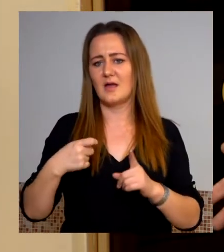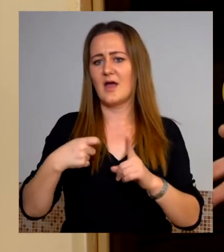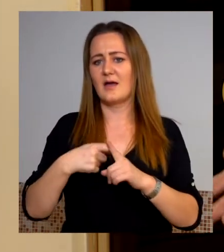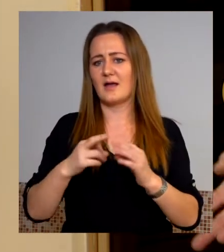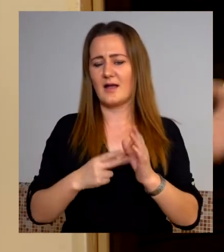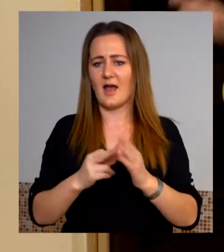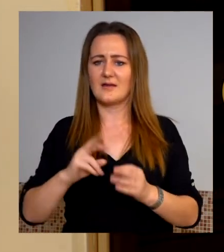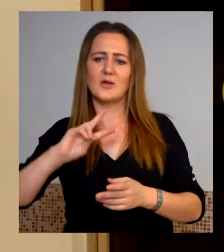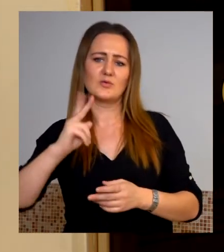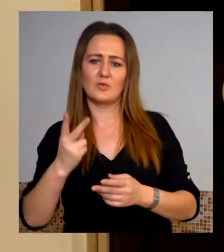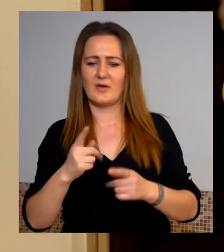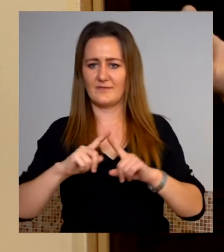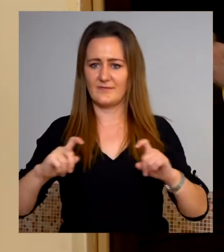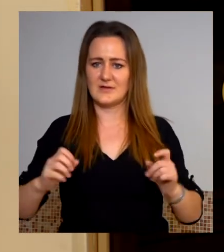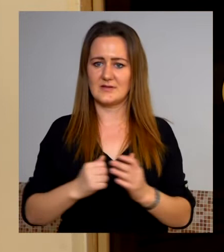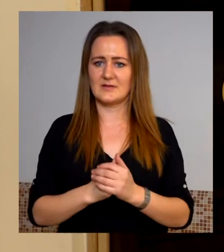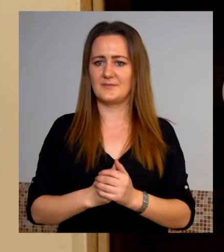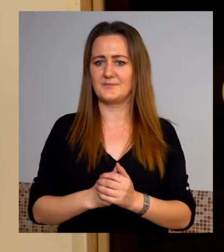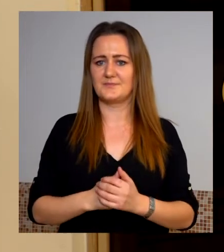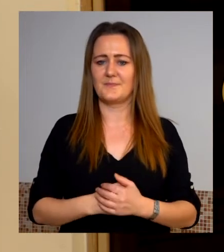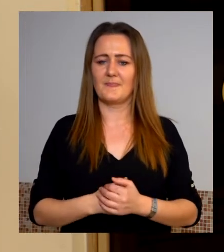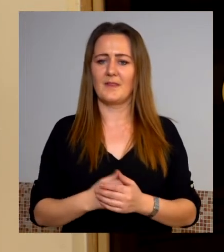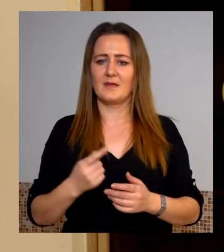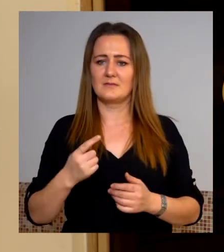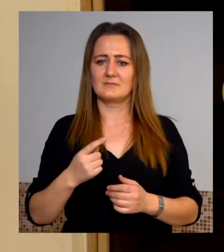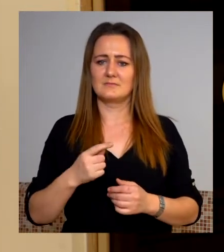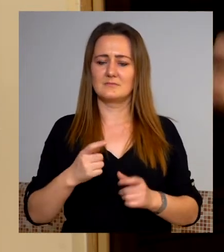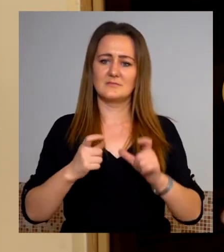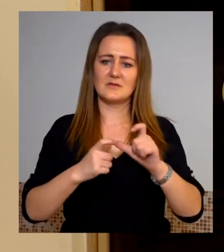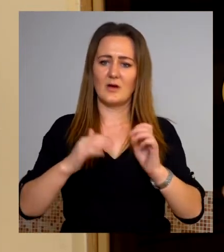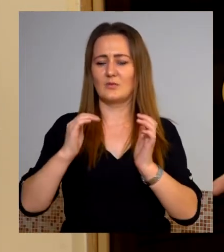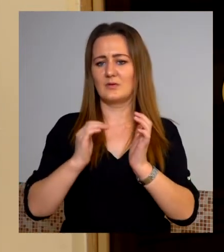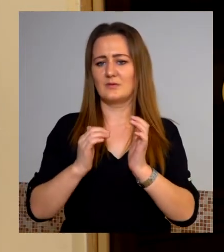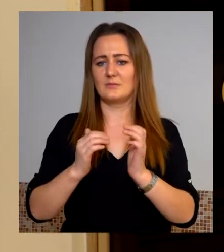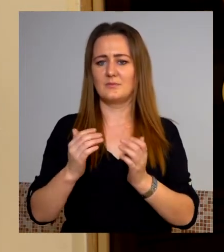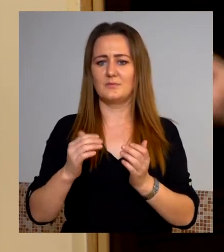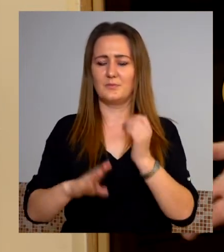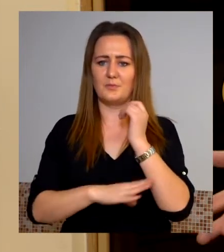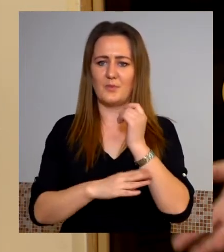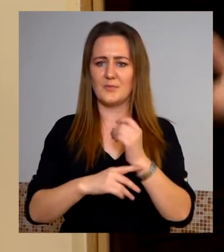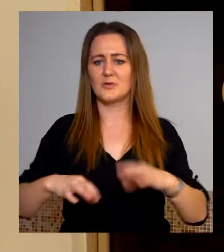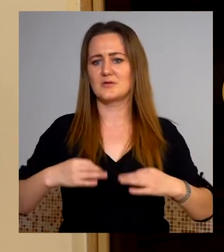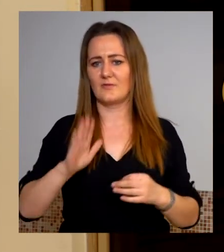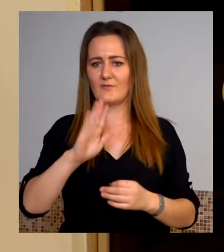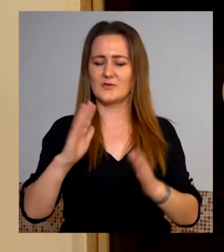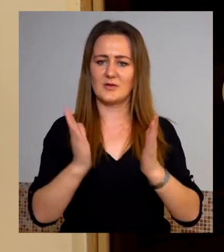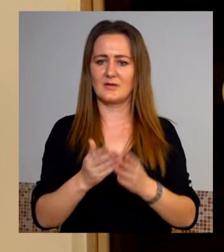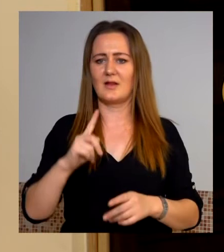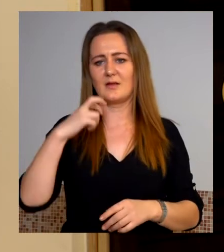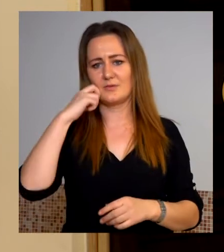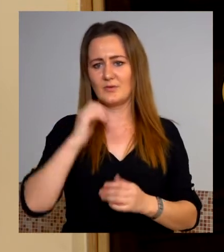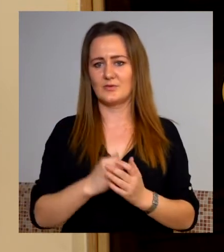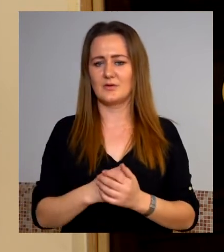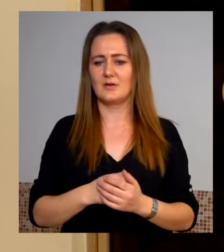drugčije vrste sauna, svuda na neki drugi način se pristupa tome. Sauna definitivno pomaže zdravlju vašeg tijela, vaše kože, kao što